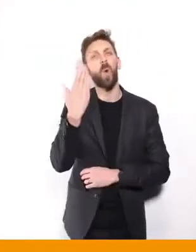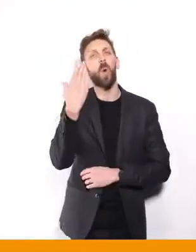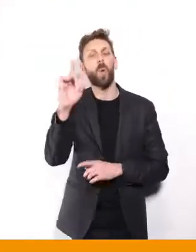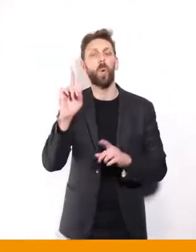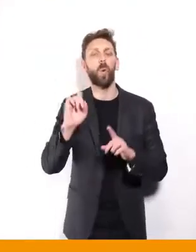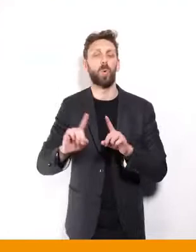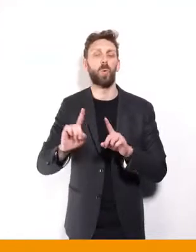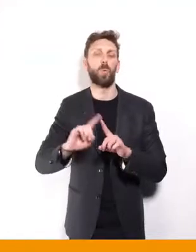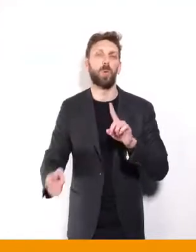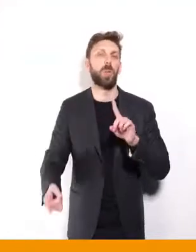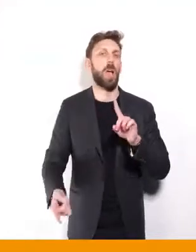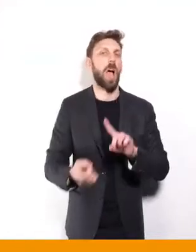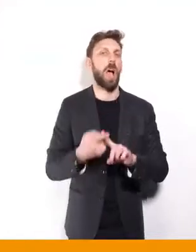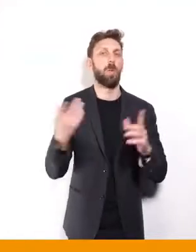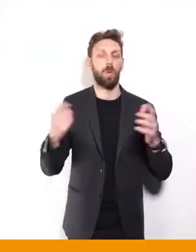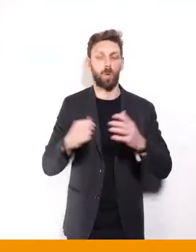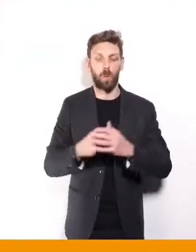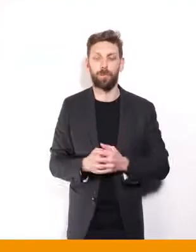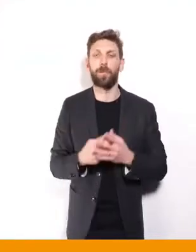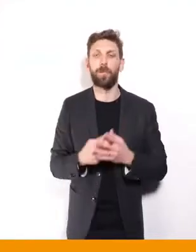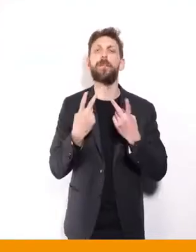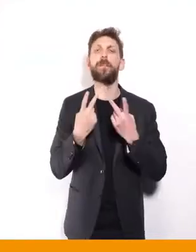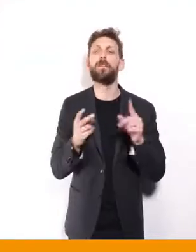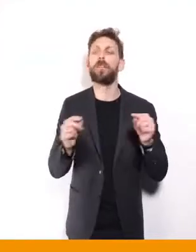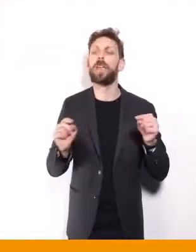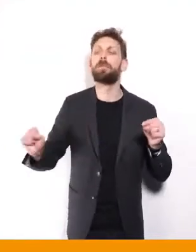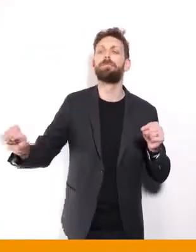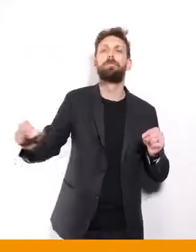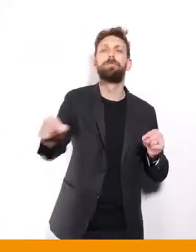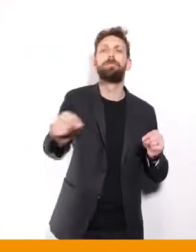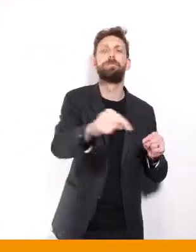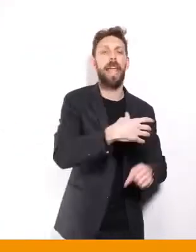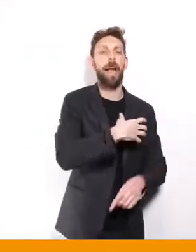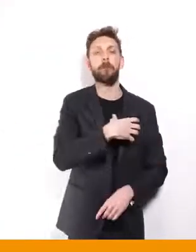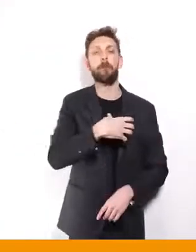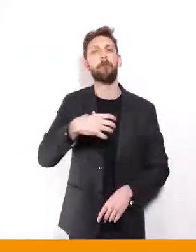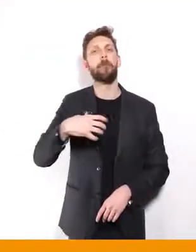Nos maires dans les villes, évidemment, cessaient